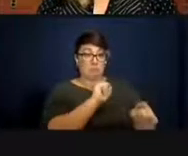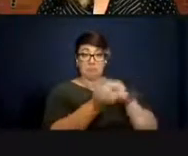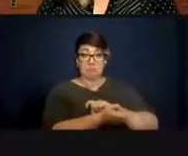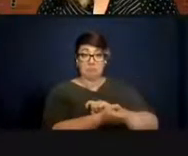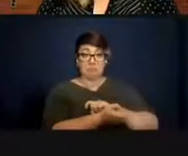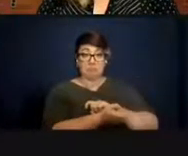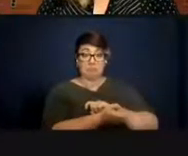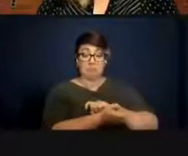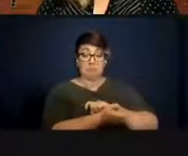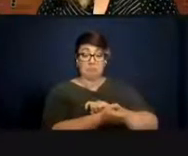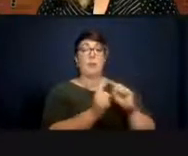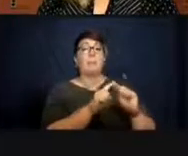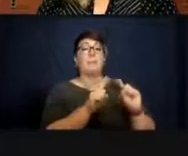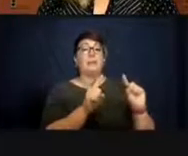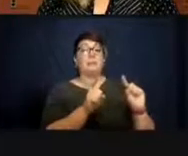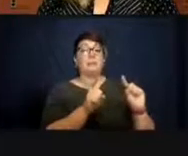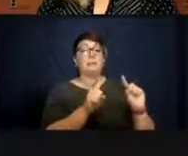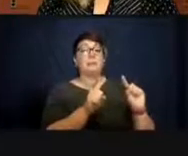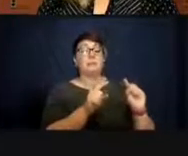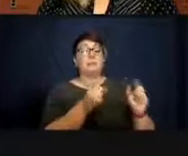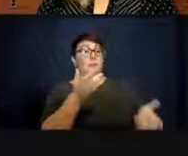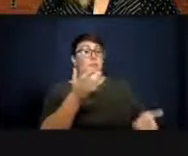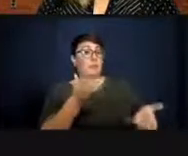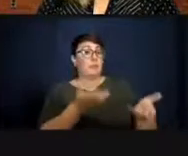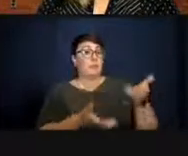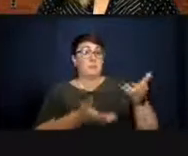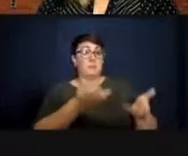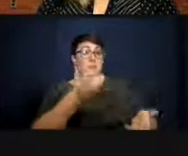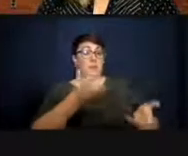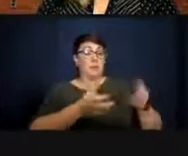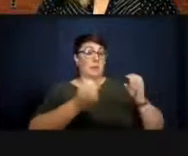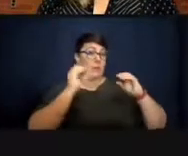kwa katika kile ambacho anafanya,